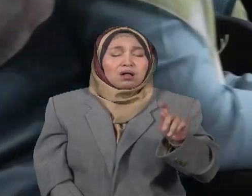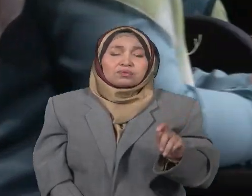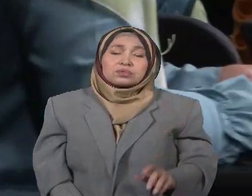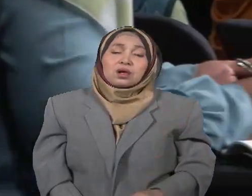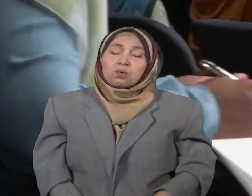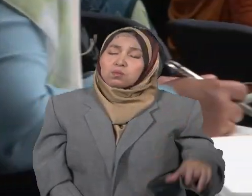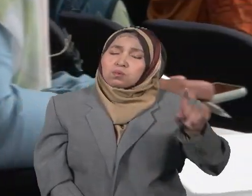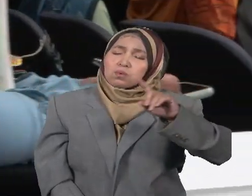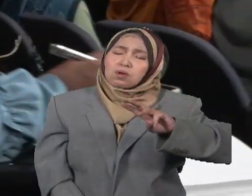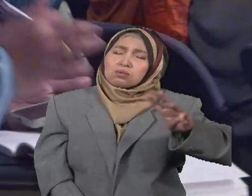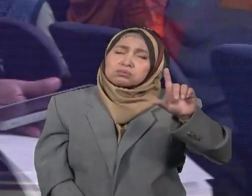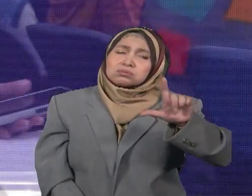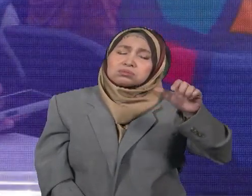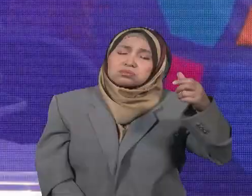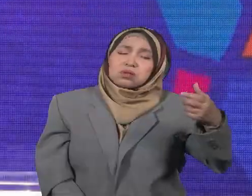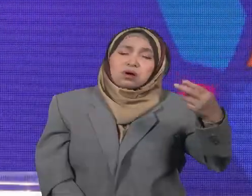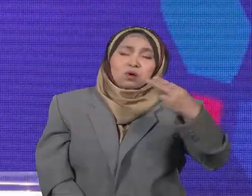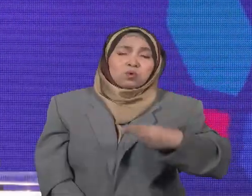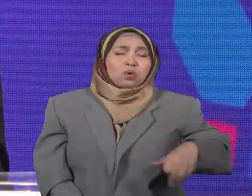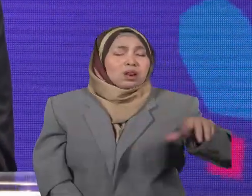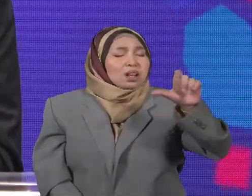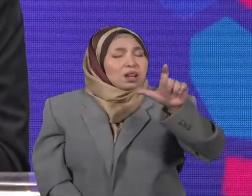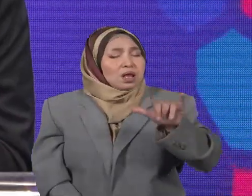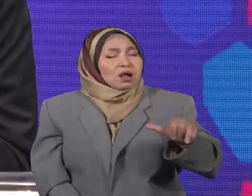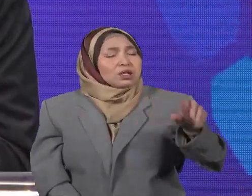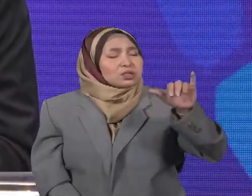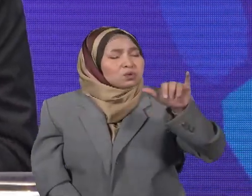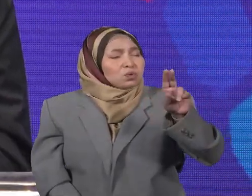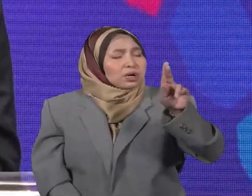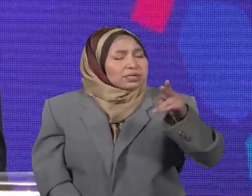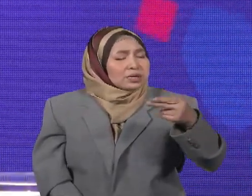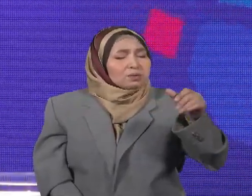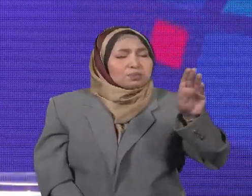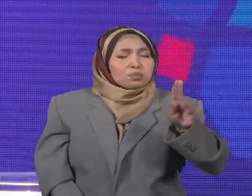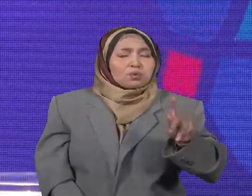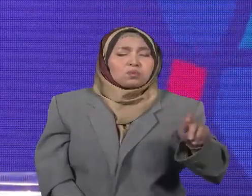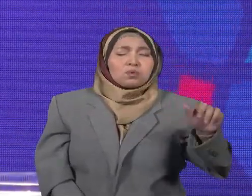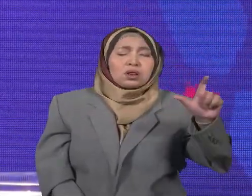الصَّدَقَاتِ. وَاللَّهُ لَا يُحِبُّ كُلَّ